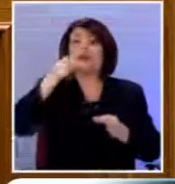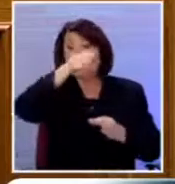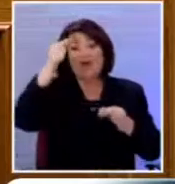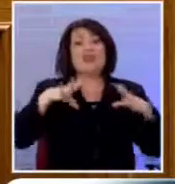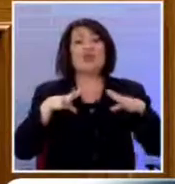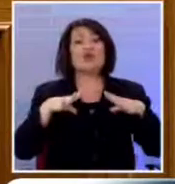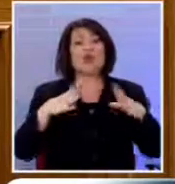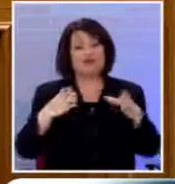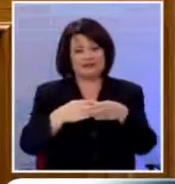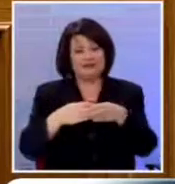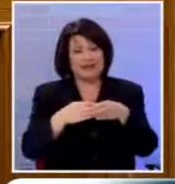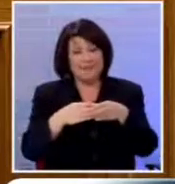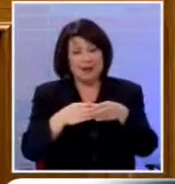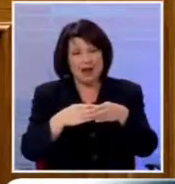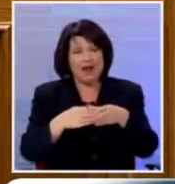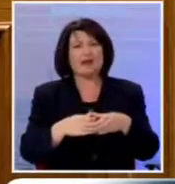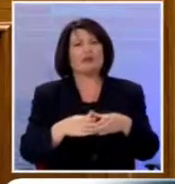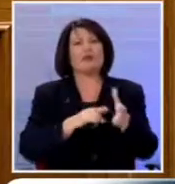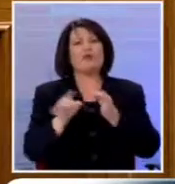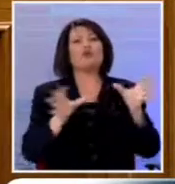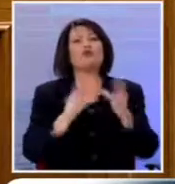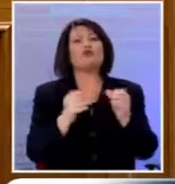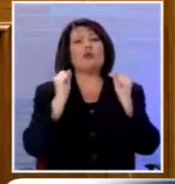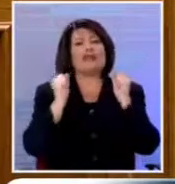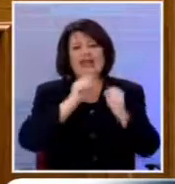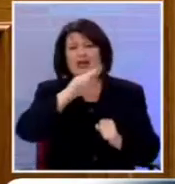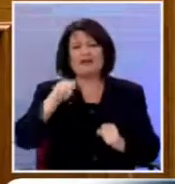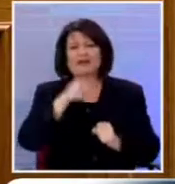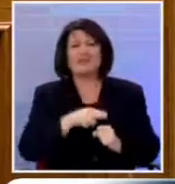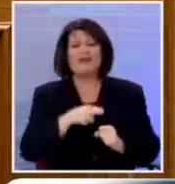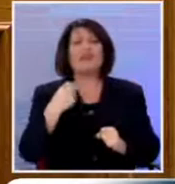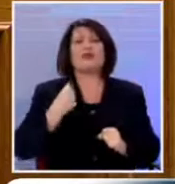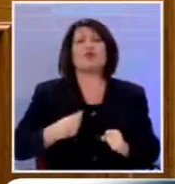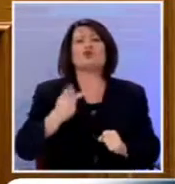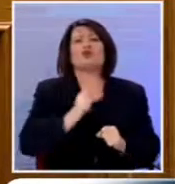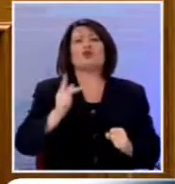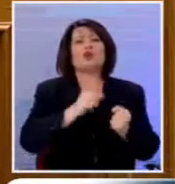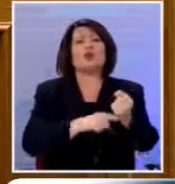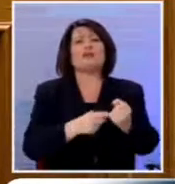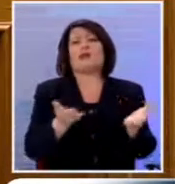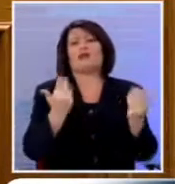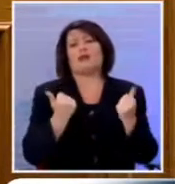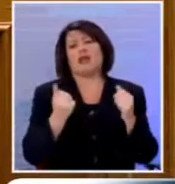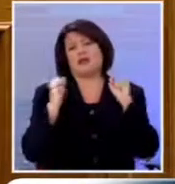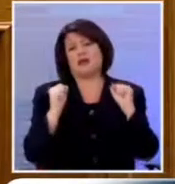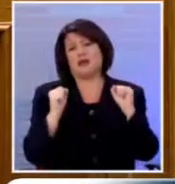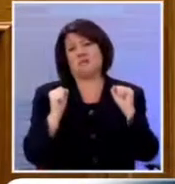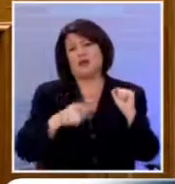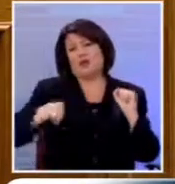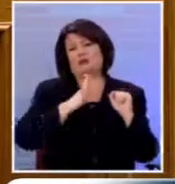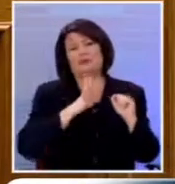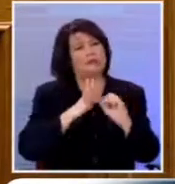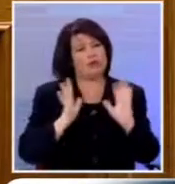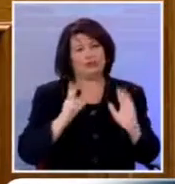και τη δημιουργία της ΕΣΑΝ ΑΕ, καταργείται ουσιαστικά ο δημόσιος και κοινωνικός χαρακτήρας της υγείας.